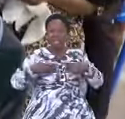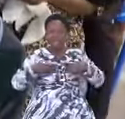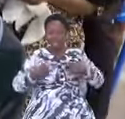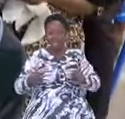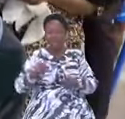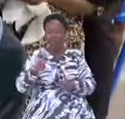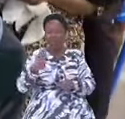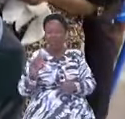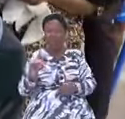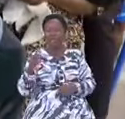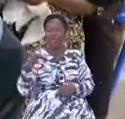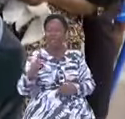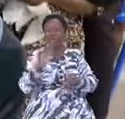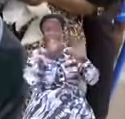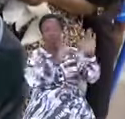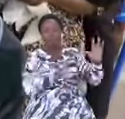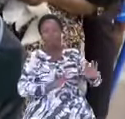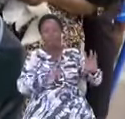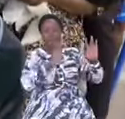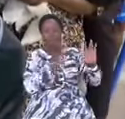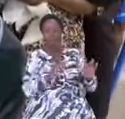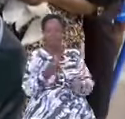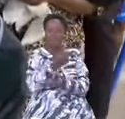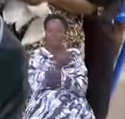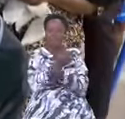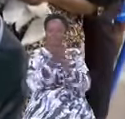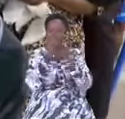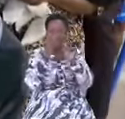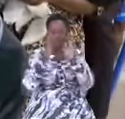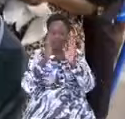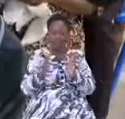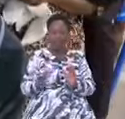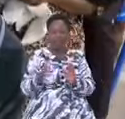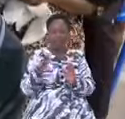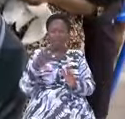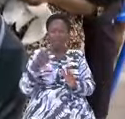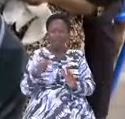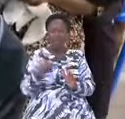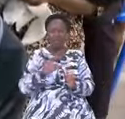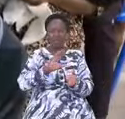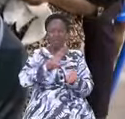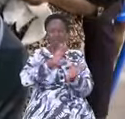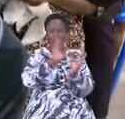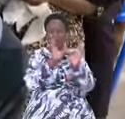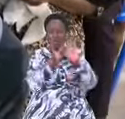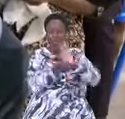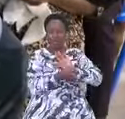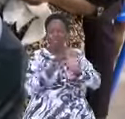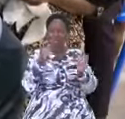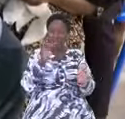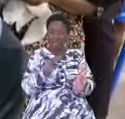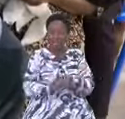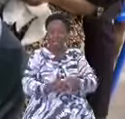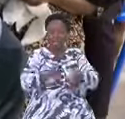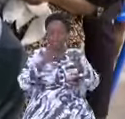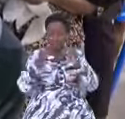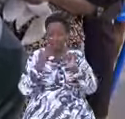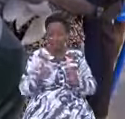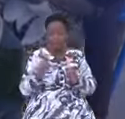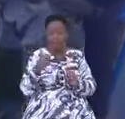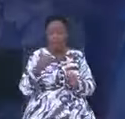miséricordieux la conversion cette puissance de transformation de